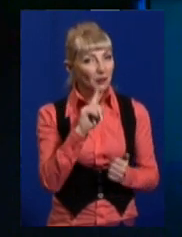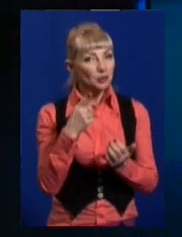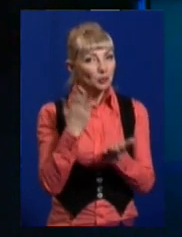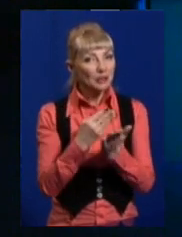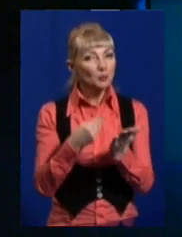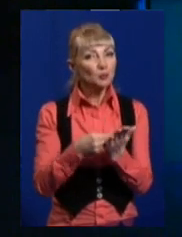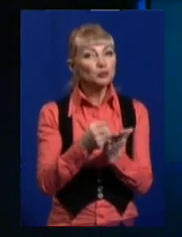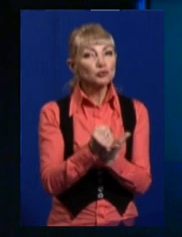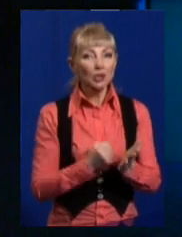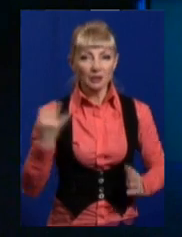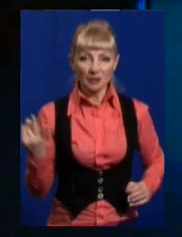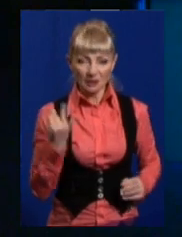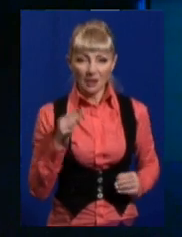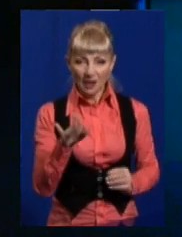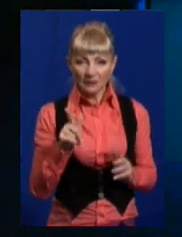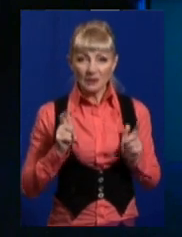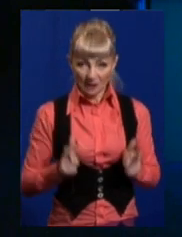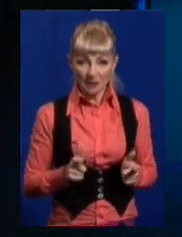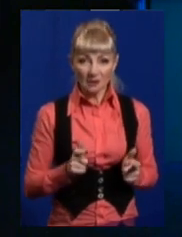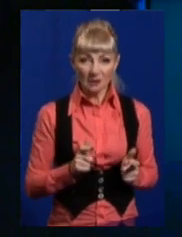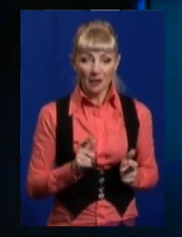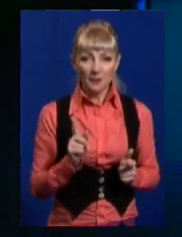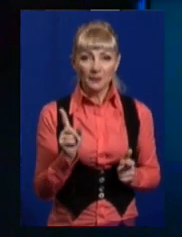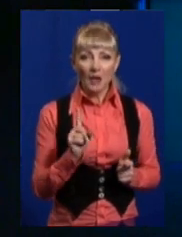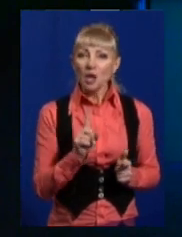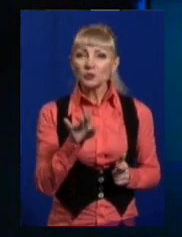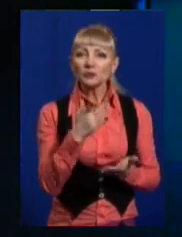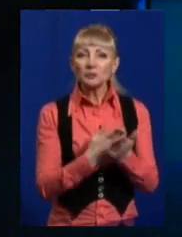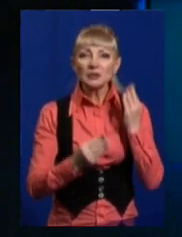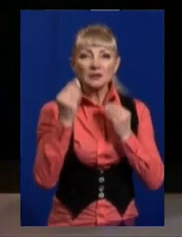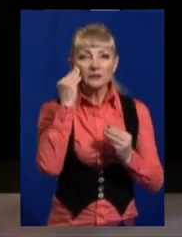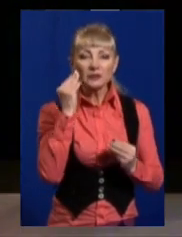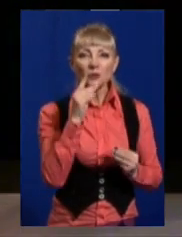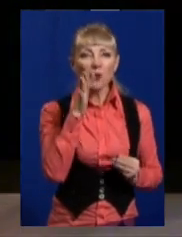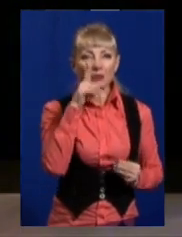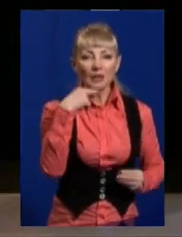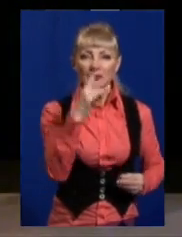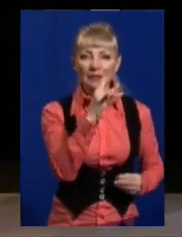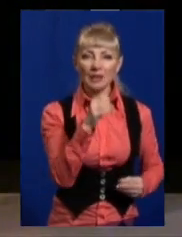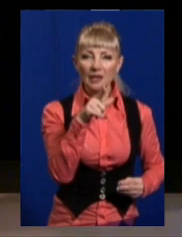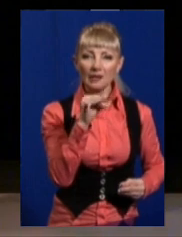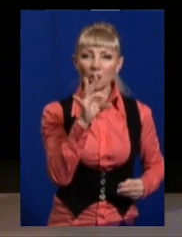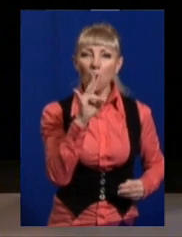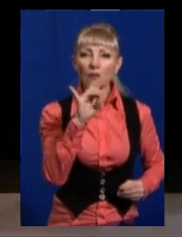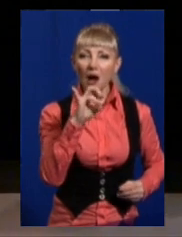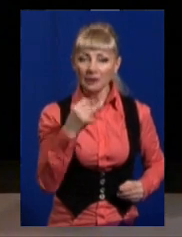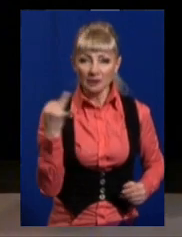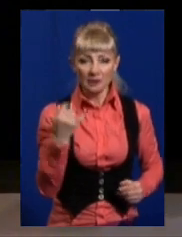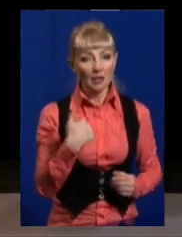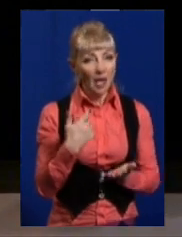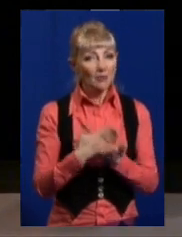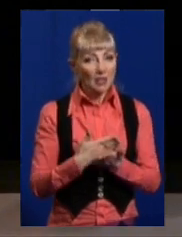з цією думкою? Або скажіть, які, що ви маєте на увазі, коли кажете регіональні інтереси? Фактично, я мала на увазі,